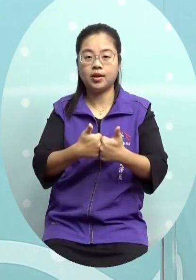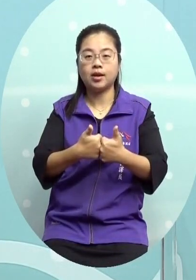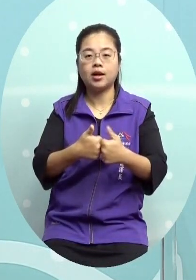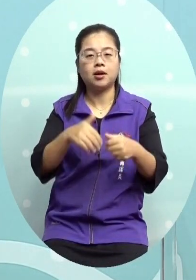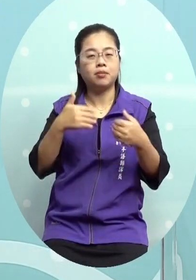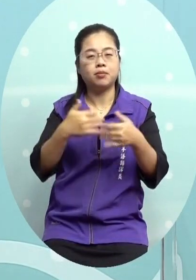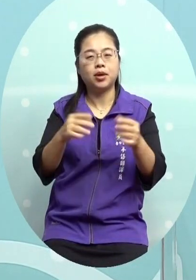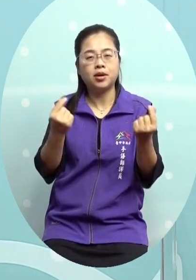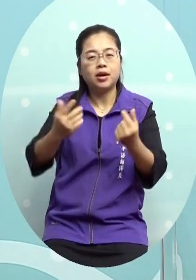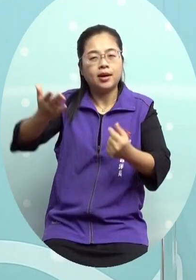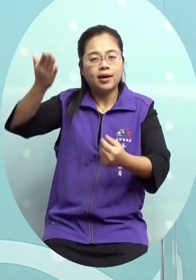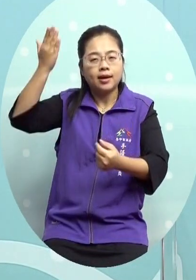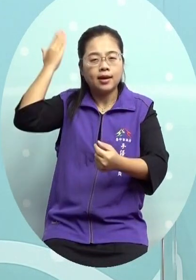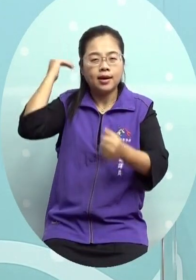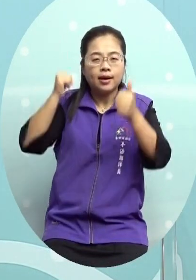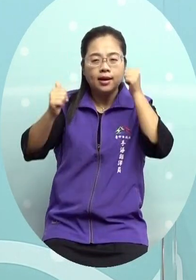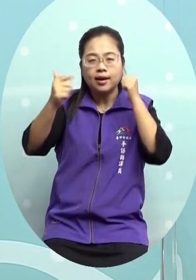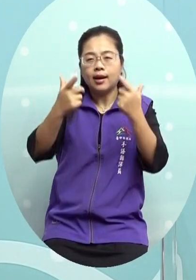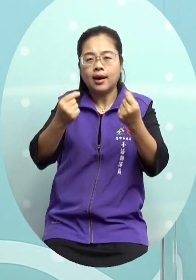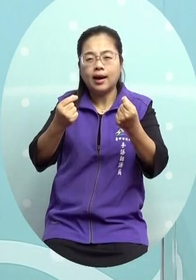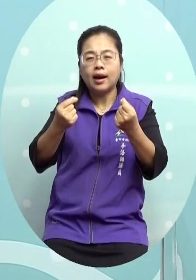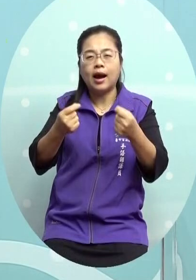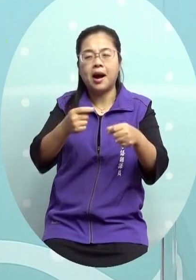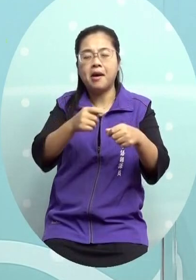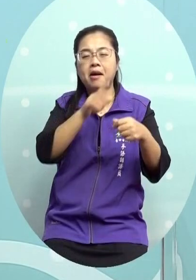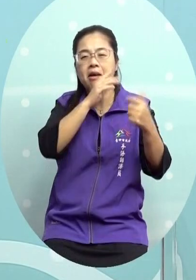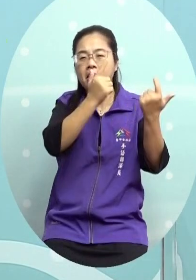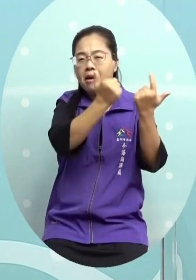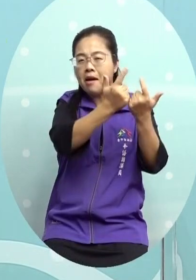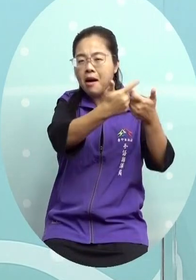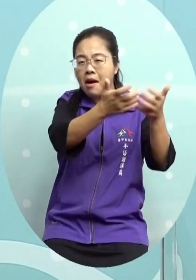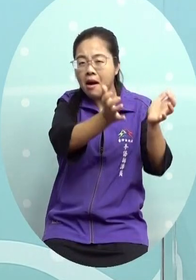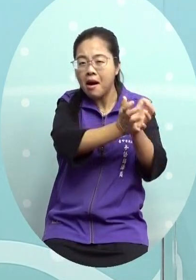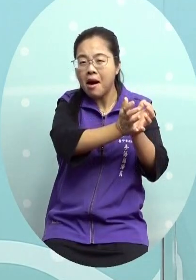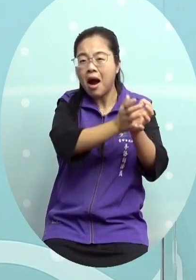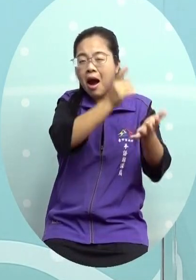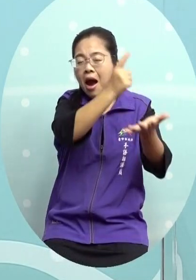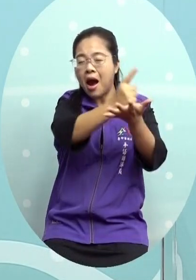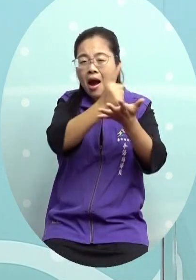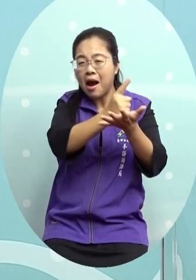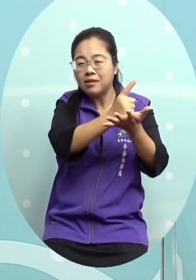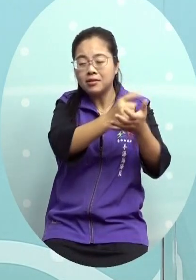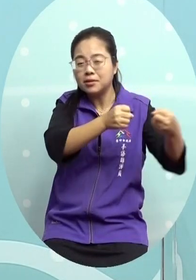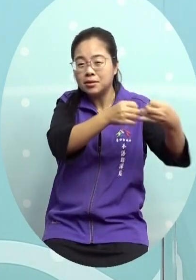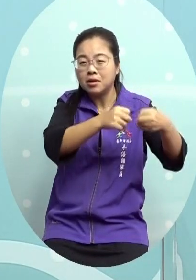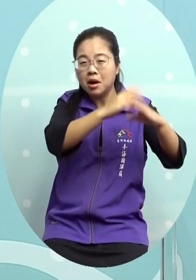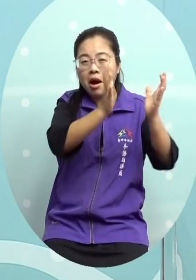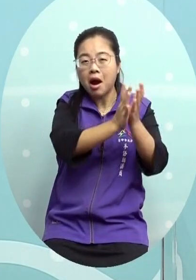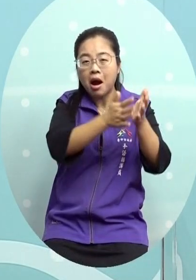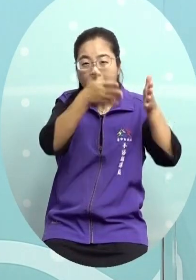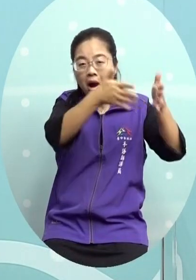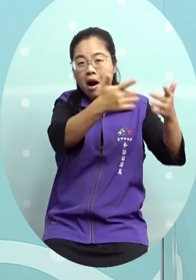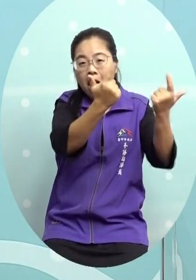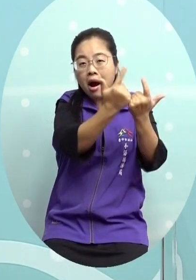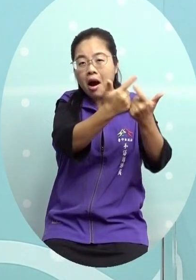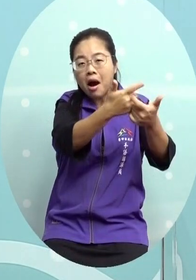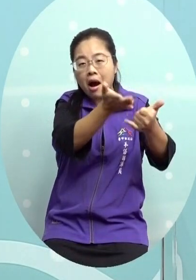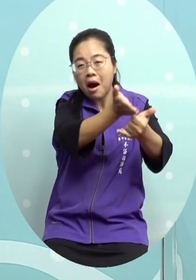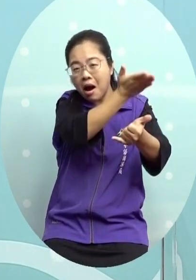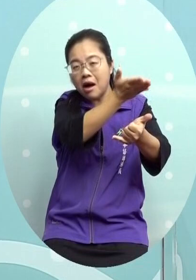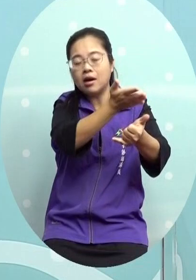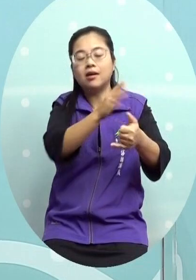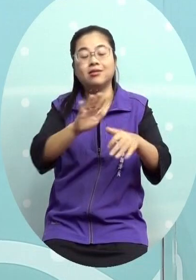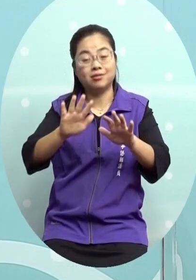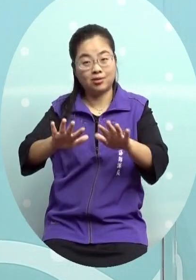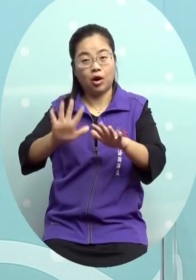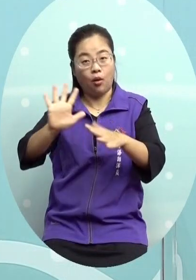再像过去一样所有的视野都从北部，所有的议题都在北部，而有机会让台中第二